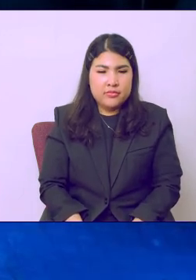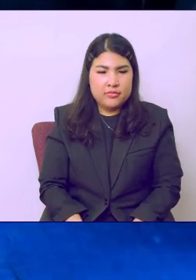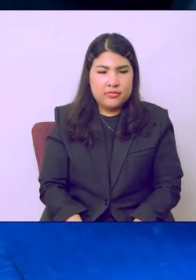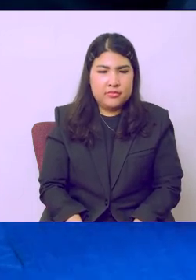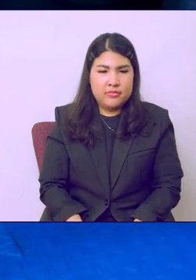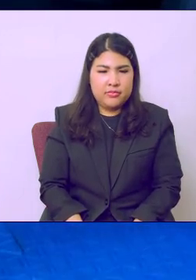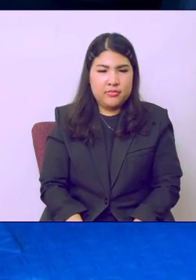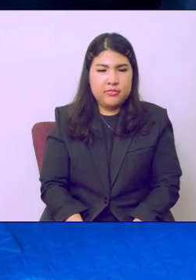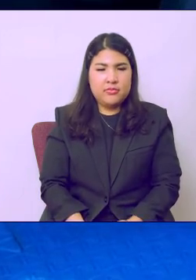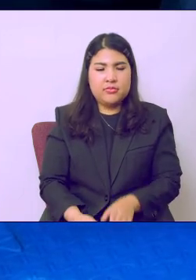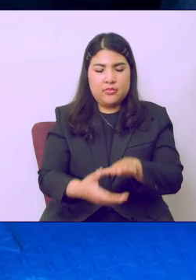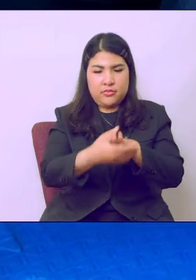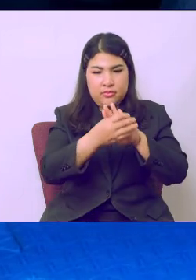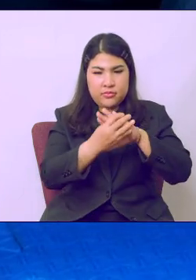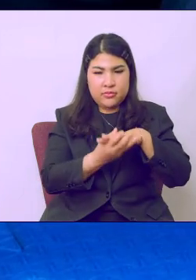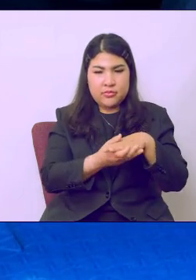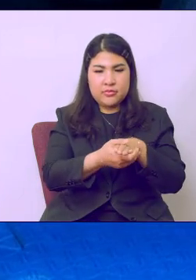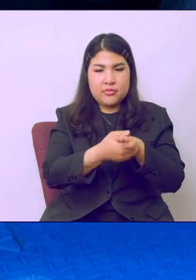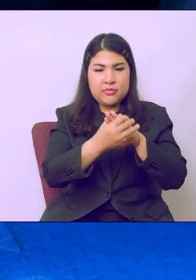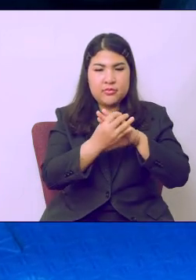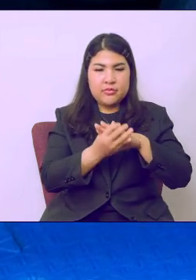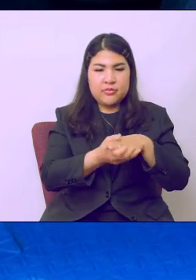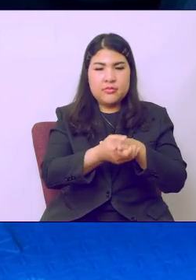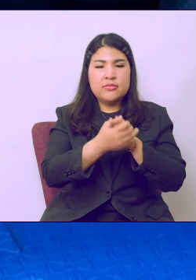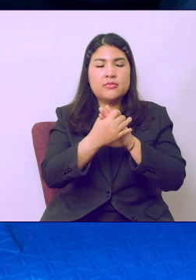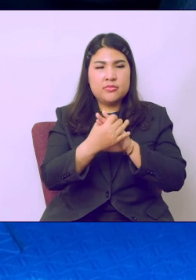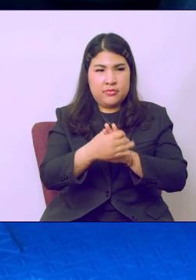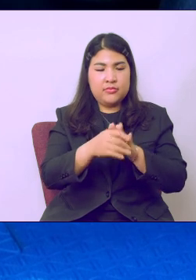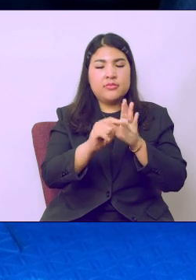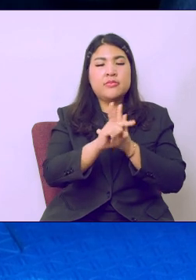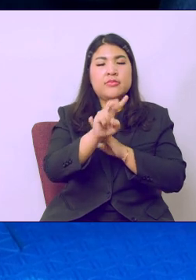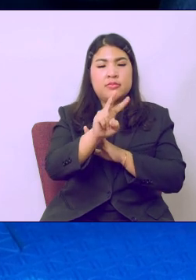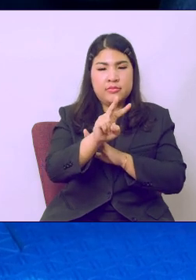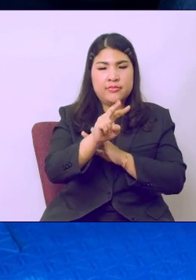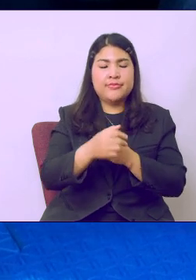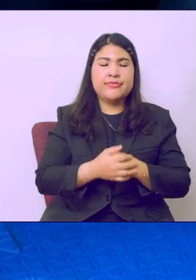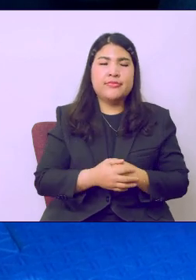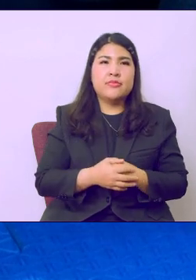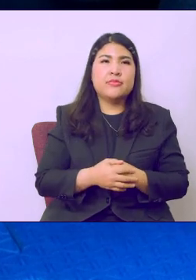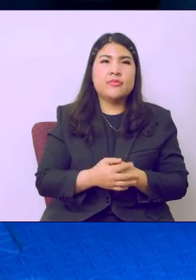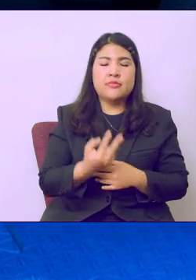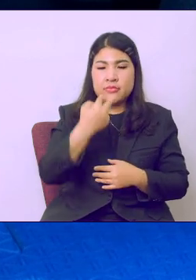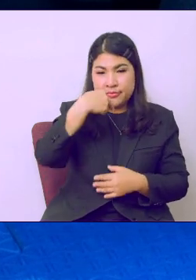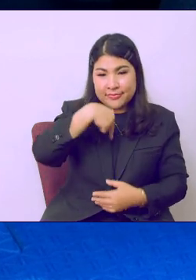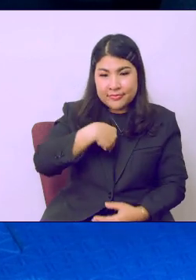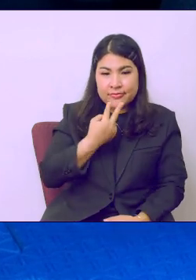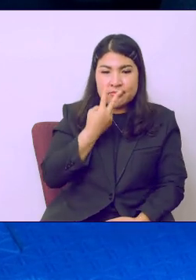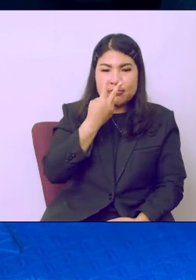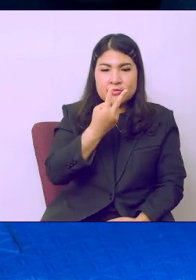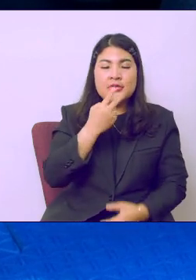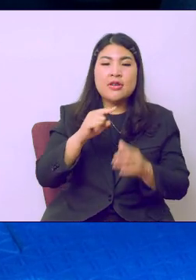ครับหมุนเข้าครับ2มาหายใจเข้าหายใจออก